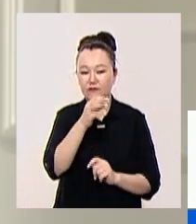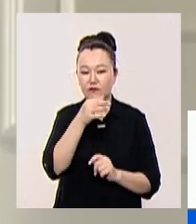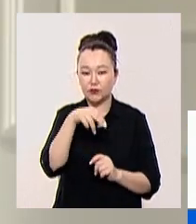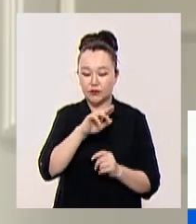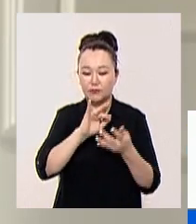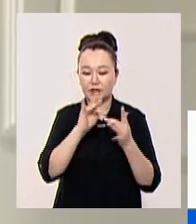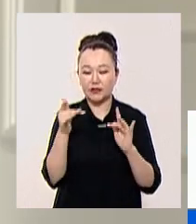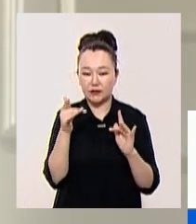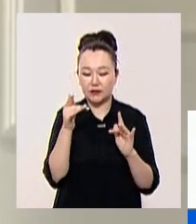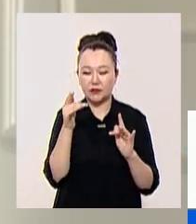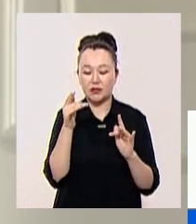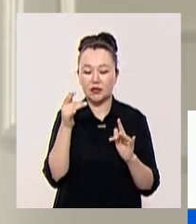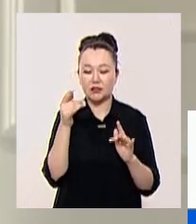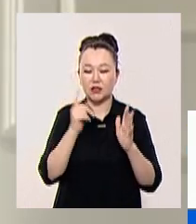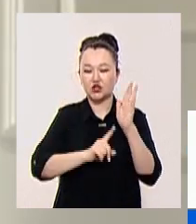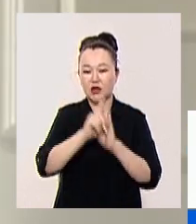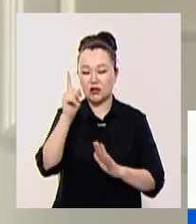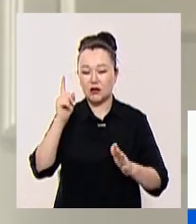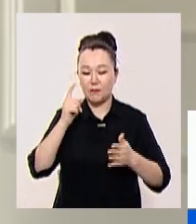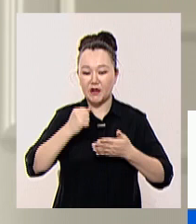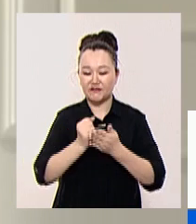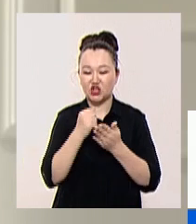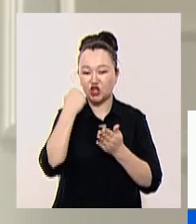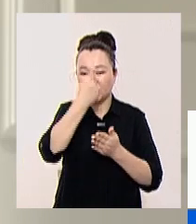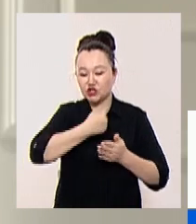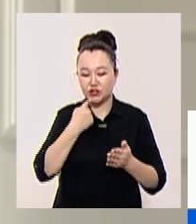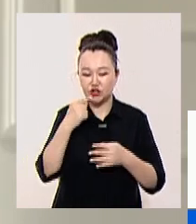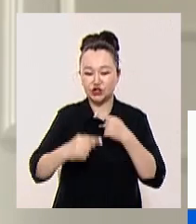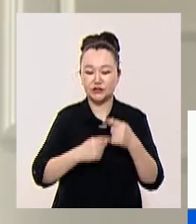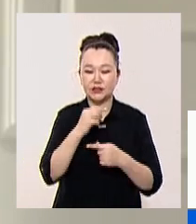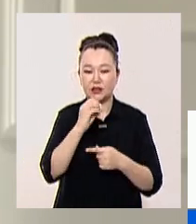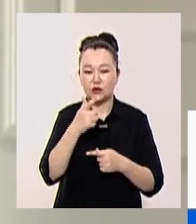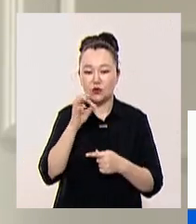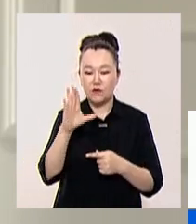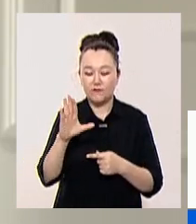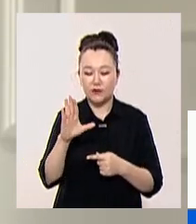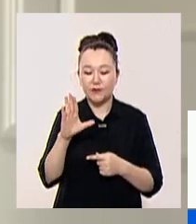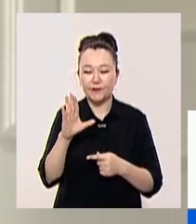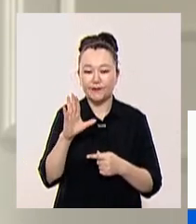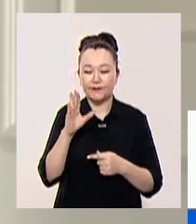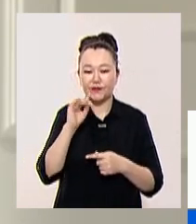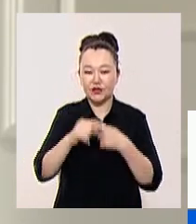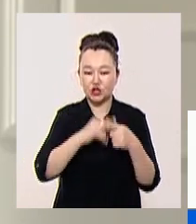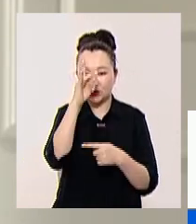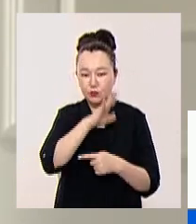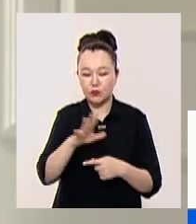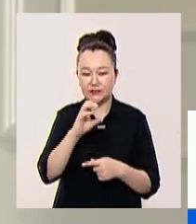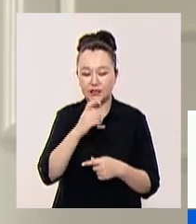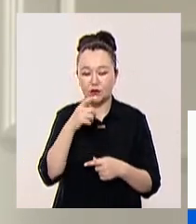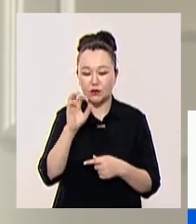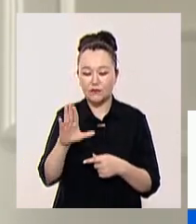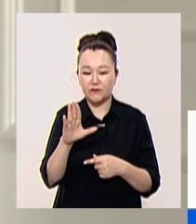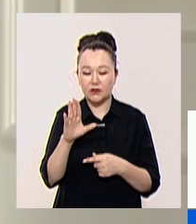портал, сначала подтверждает личность через ЕГОВ, через республиканский портал ЕГОВ.